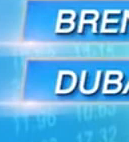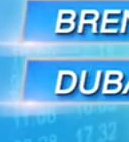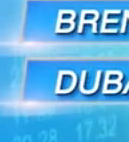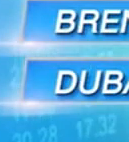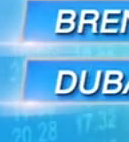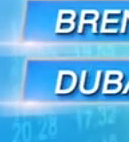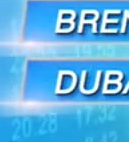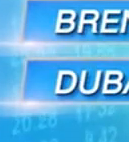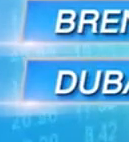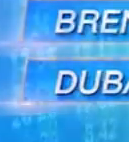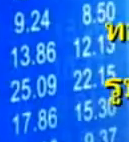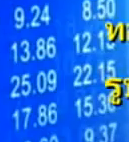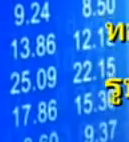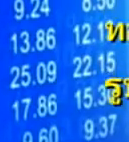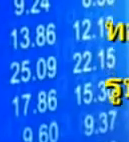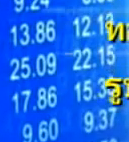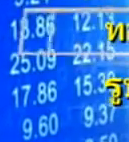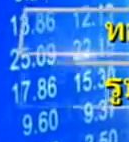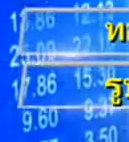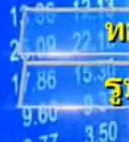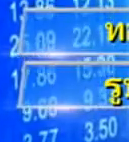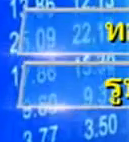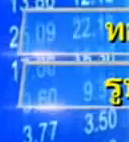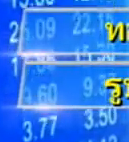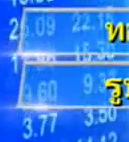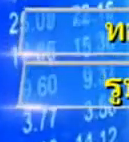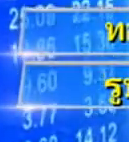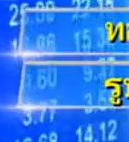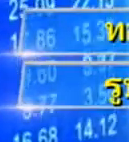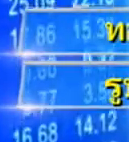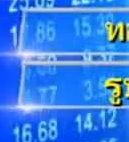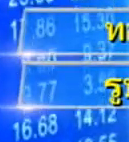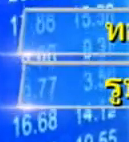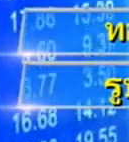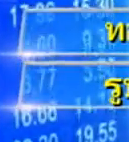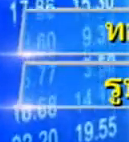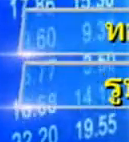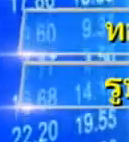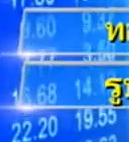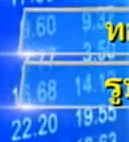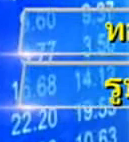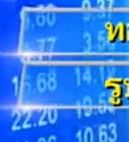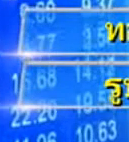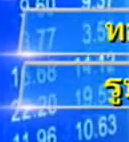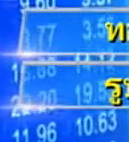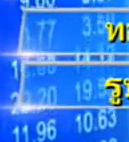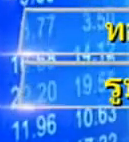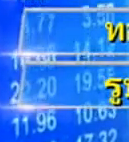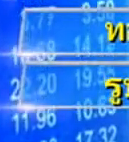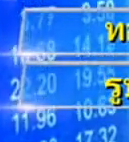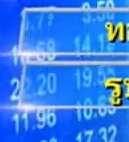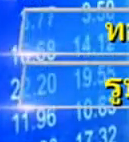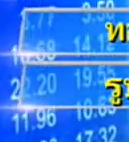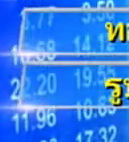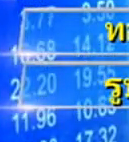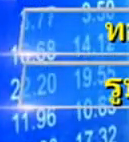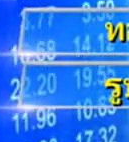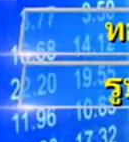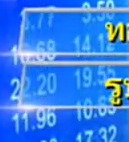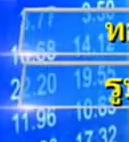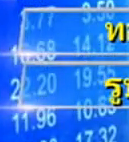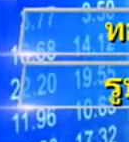ราคาทองคำในประเทศเช้านี้บวกขึ้นมาได้ 50บาทต่อบาททองคำนะคะโดยทองคำแท่งรับซื้อคืนอยู่ที่บาท